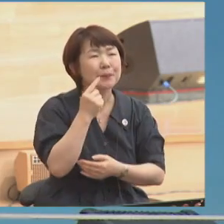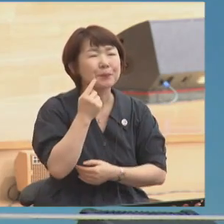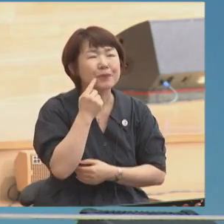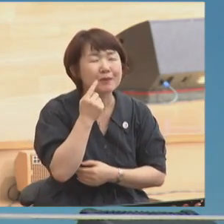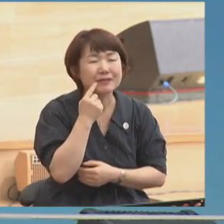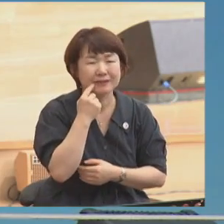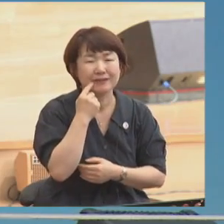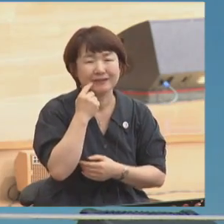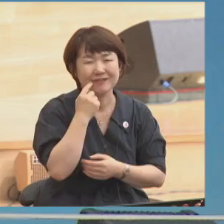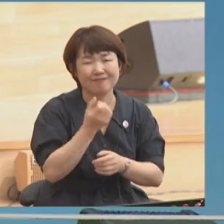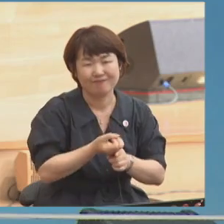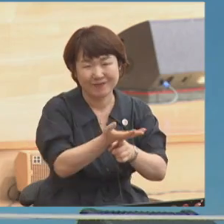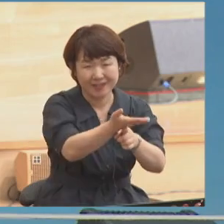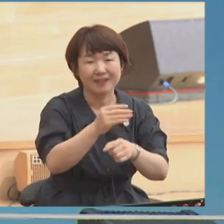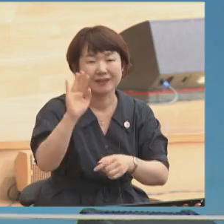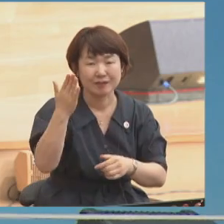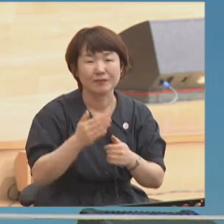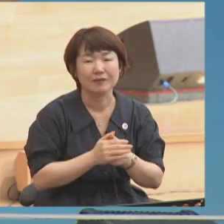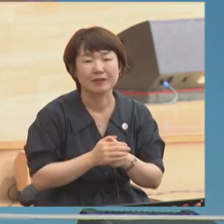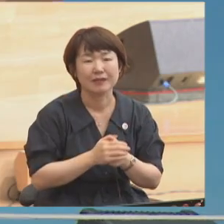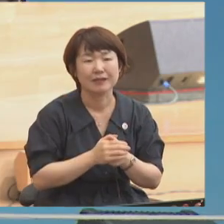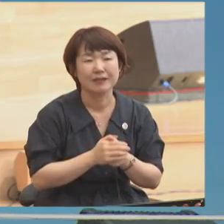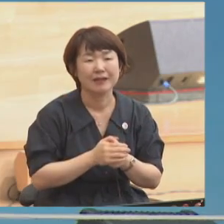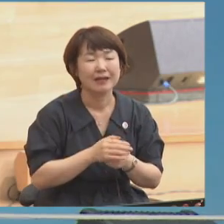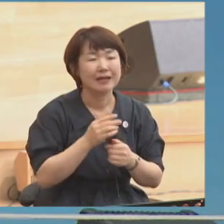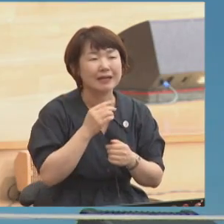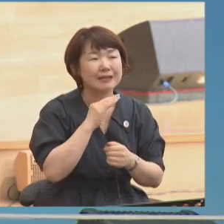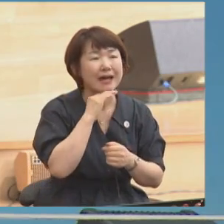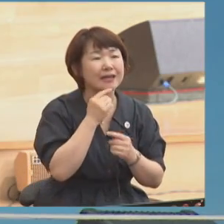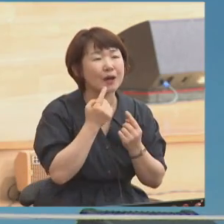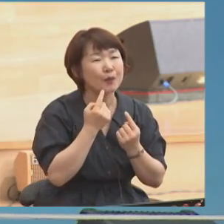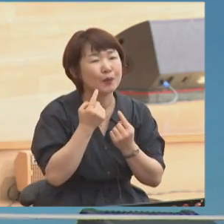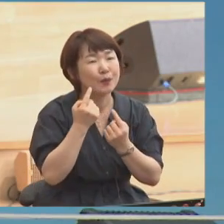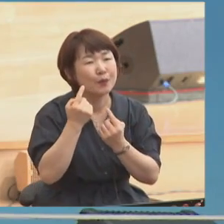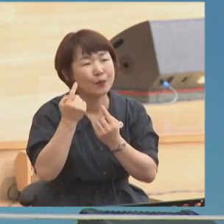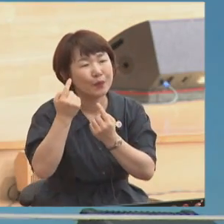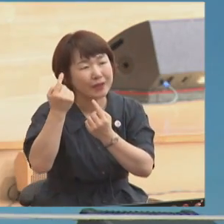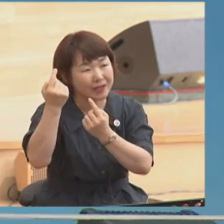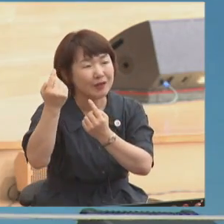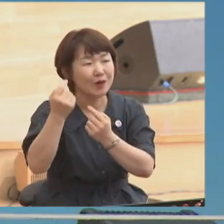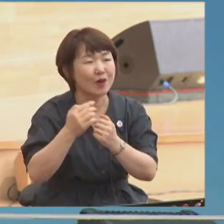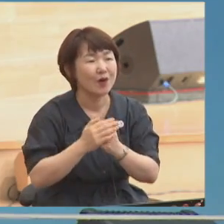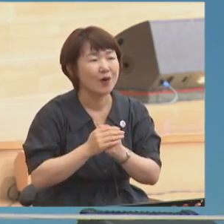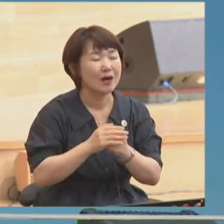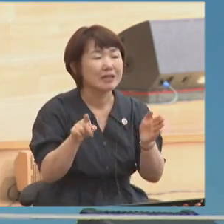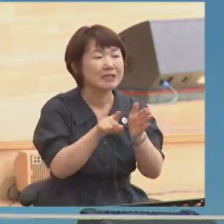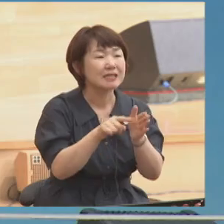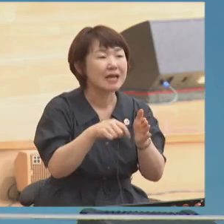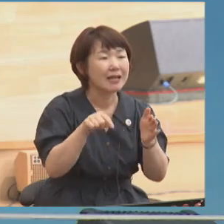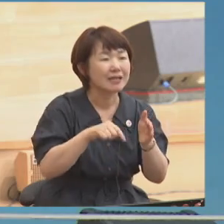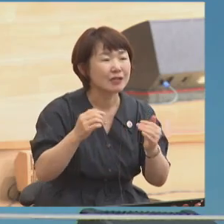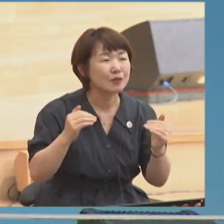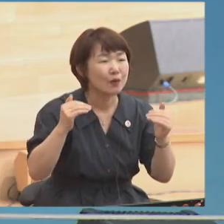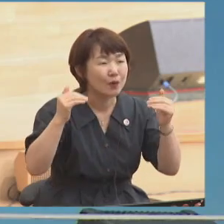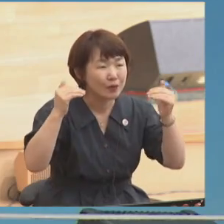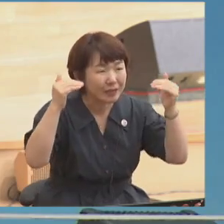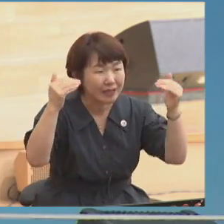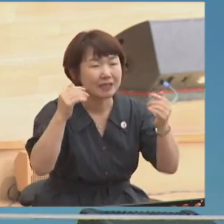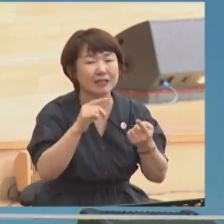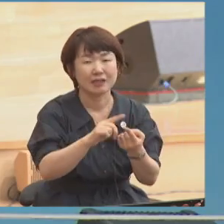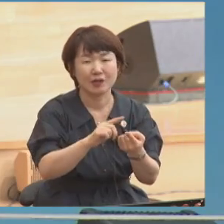거예요. 아멘이십니까? 아멘. 나이 먹어 들어간다는 것, 우리가 신앙 안에서 성숙되어져 간다는